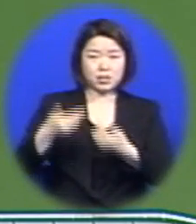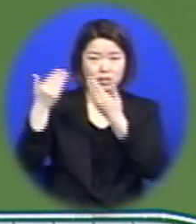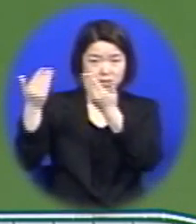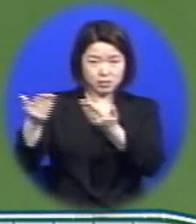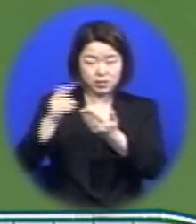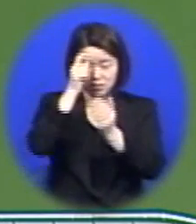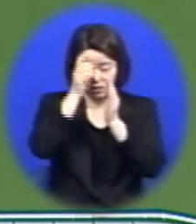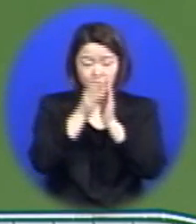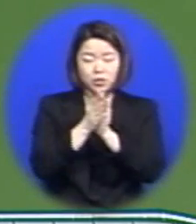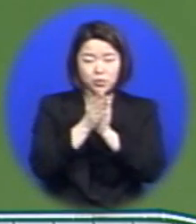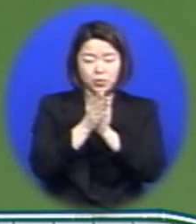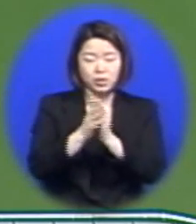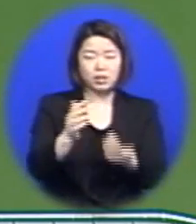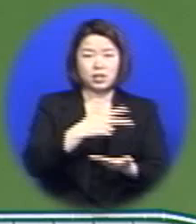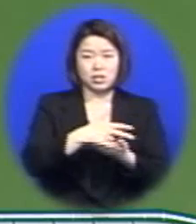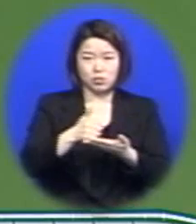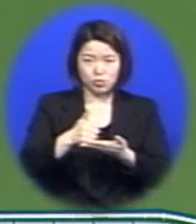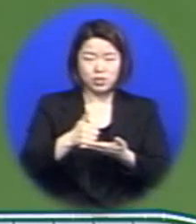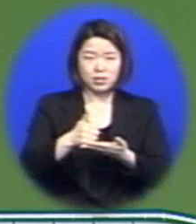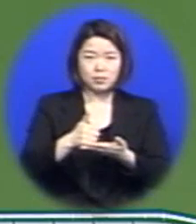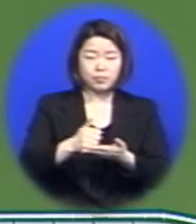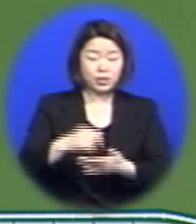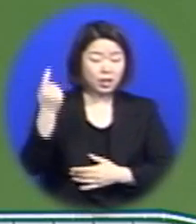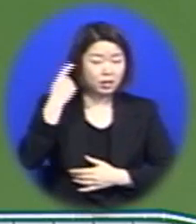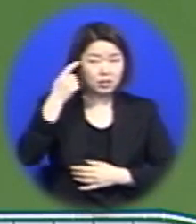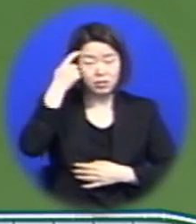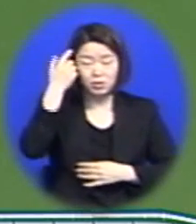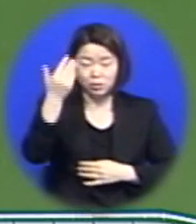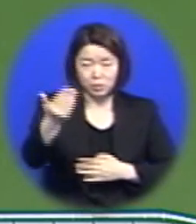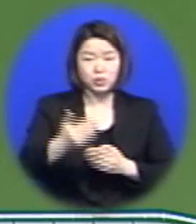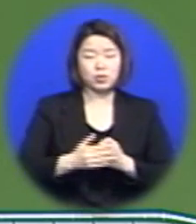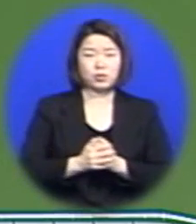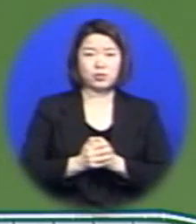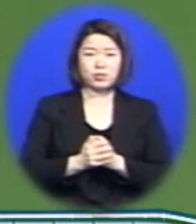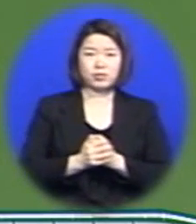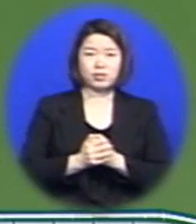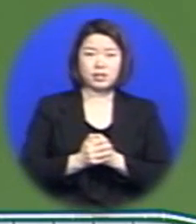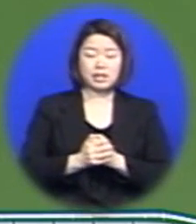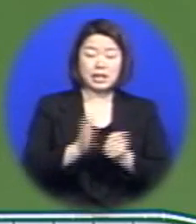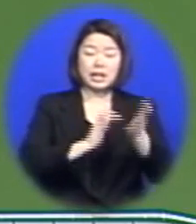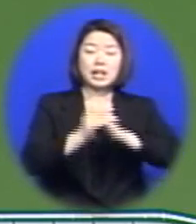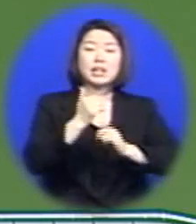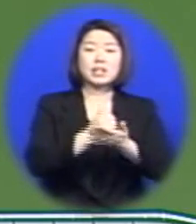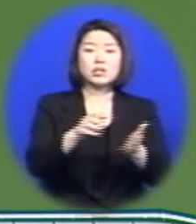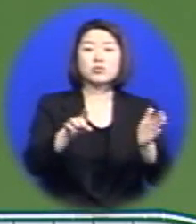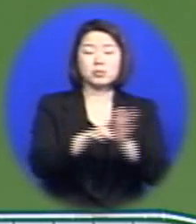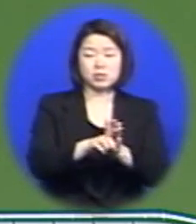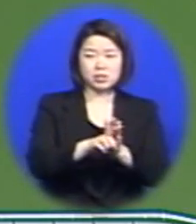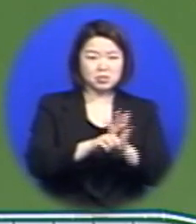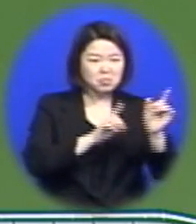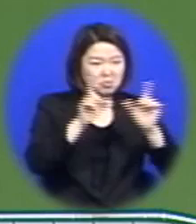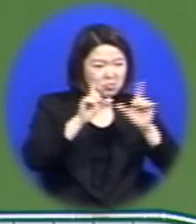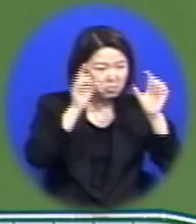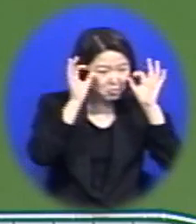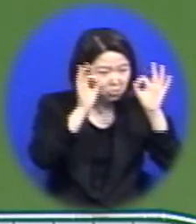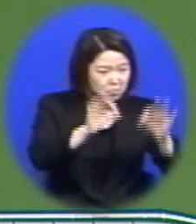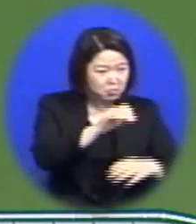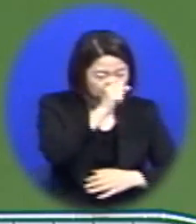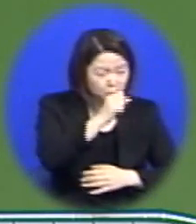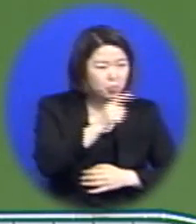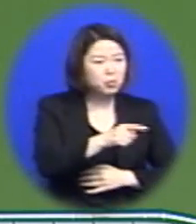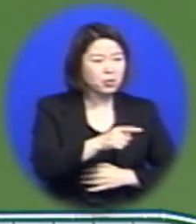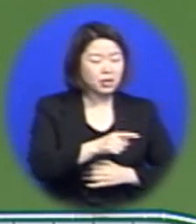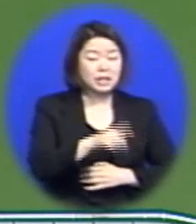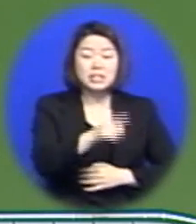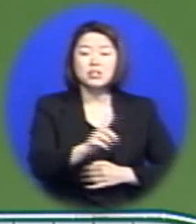기도가 주님 들으셨지요 예수 믿으니 꼴 좋다 예수 믿고이